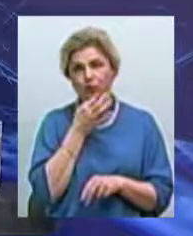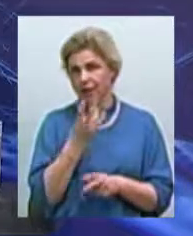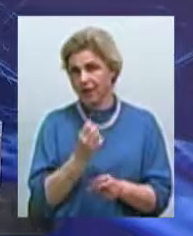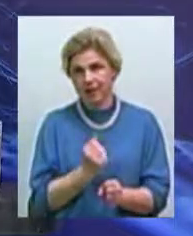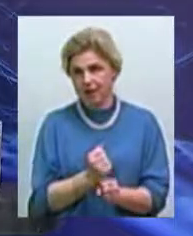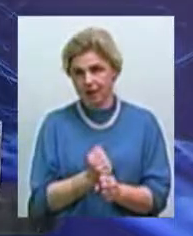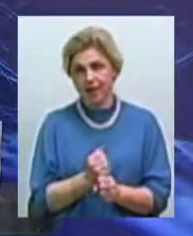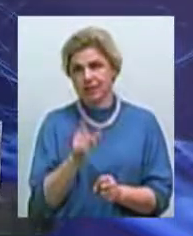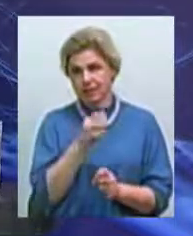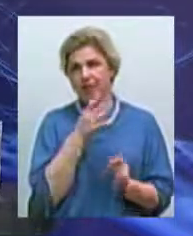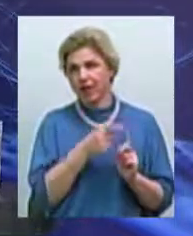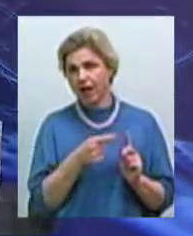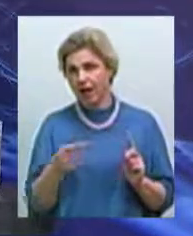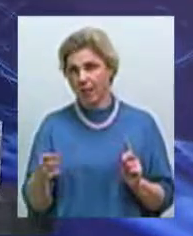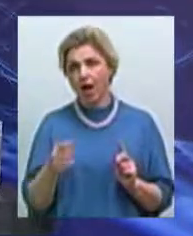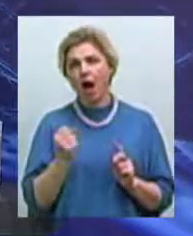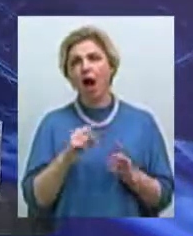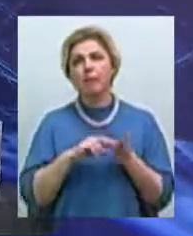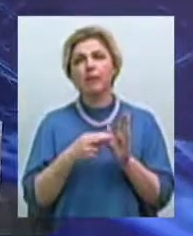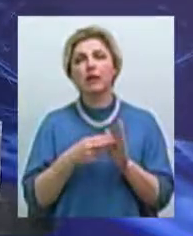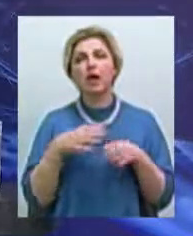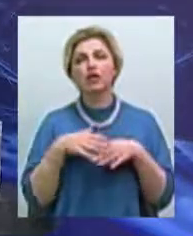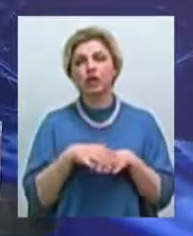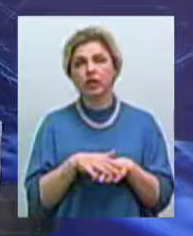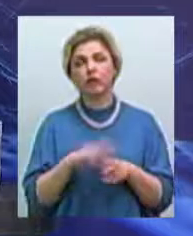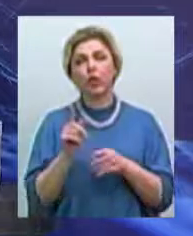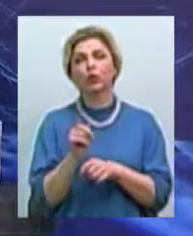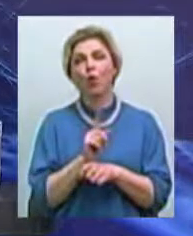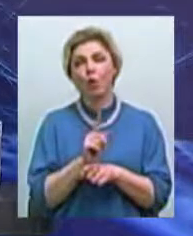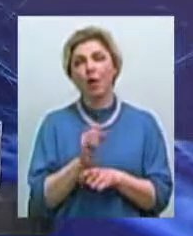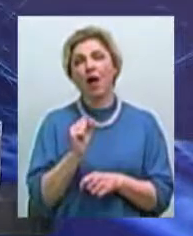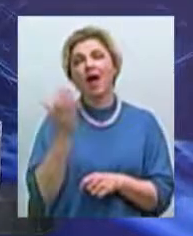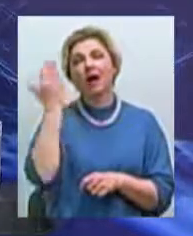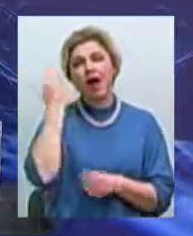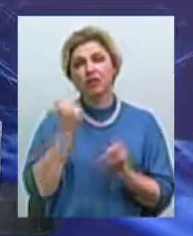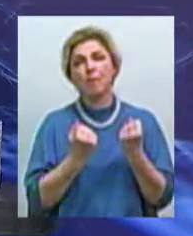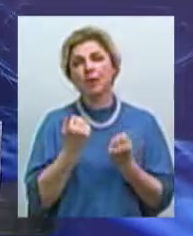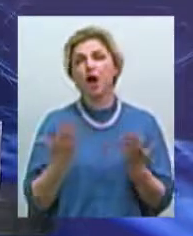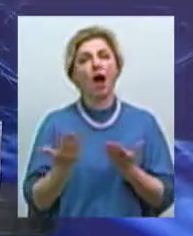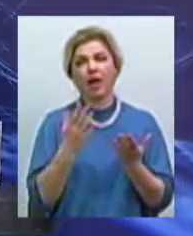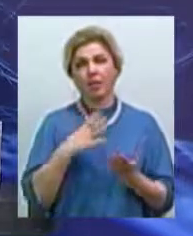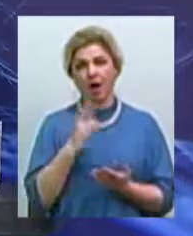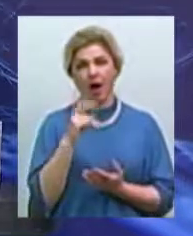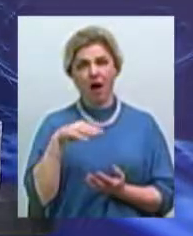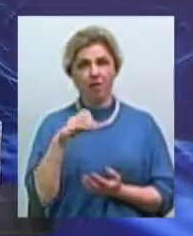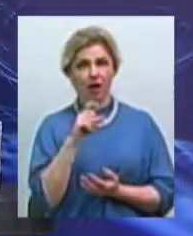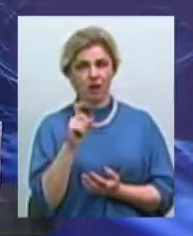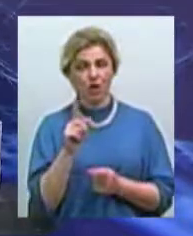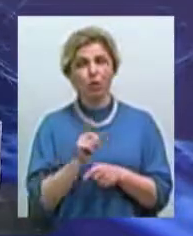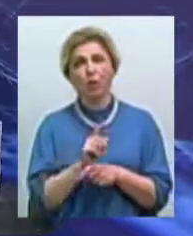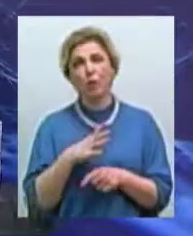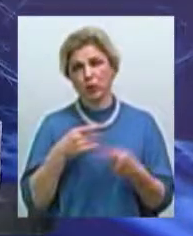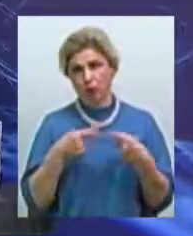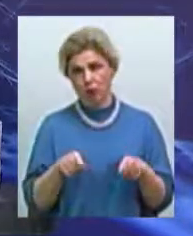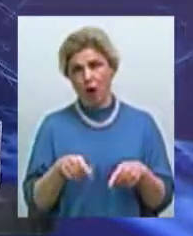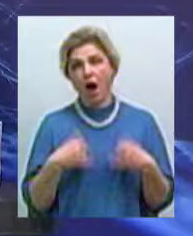розчитувались норми, ну, тоді машини були, які КАМАЗи, да? не було таких норм. На сьогоднішній день вже